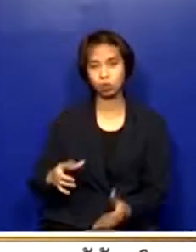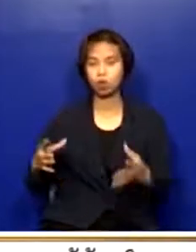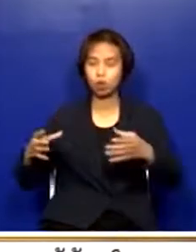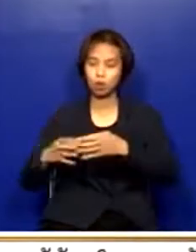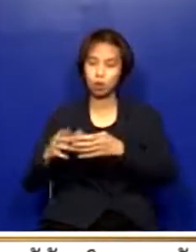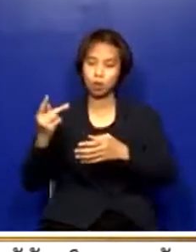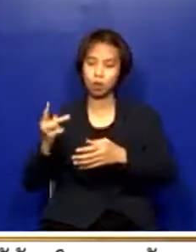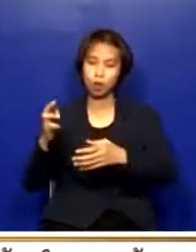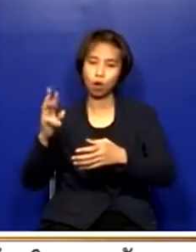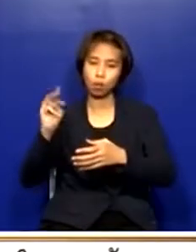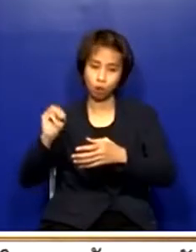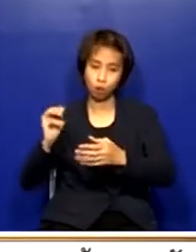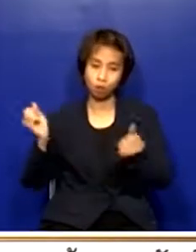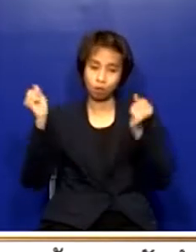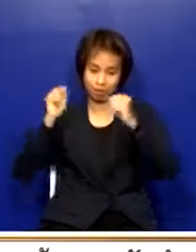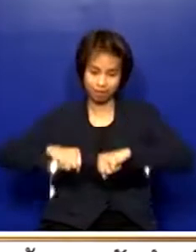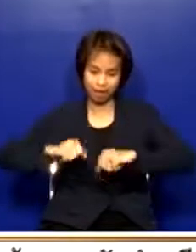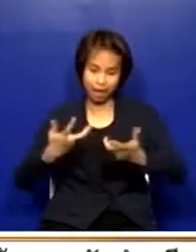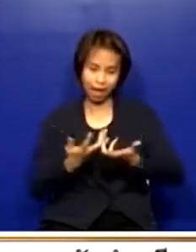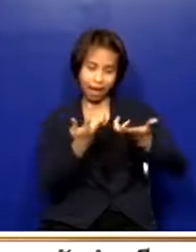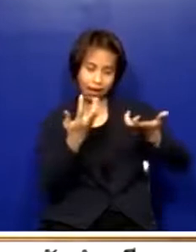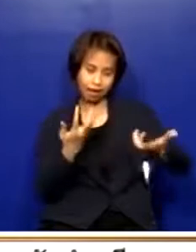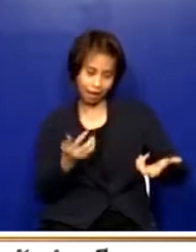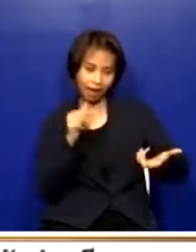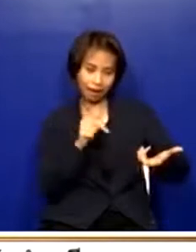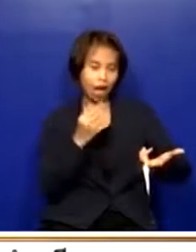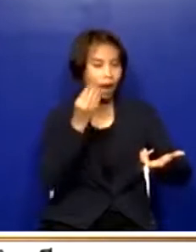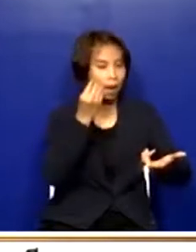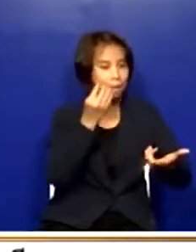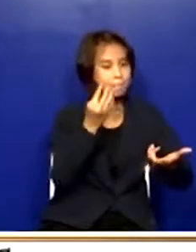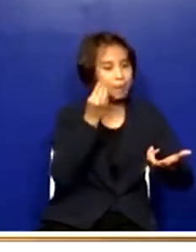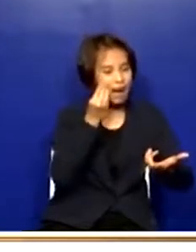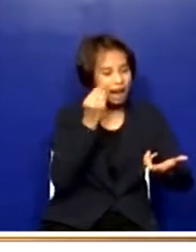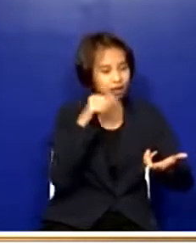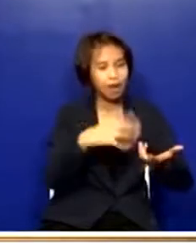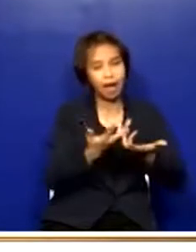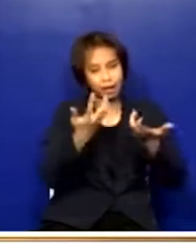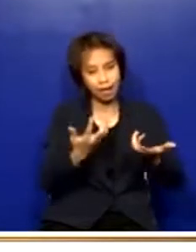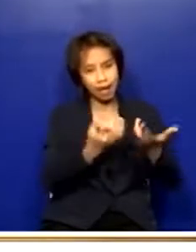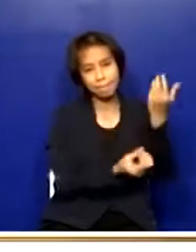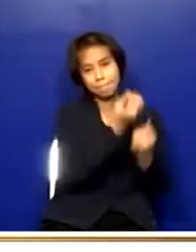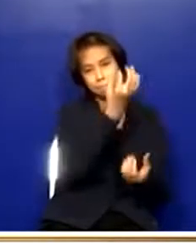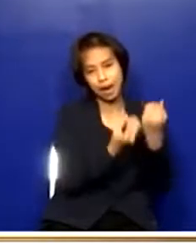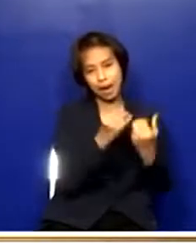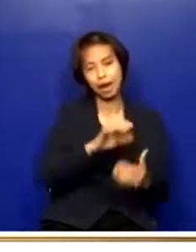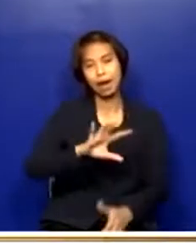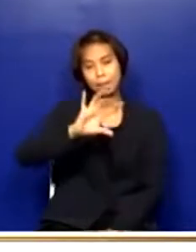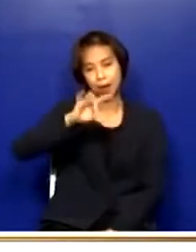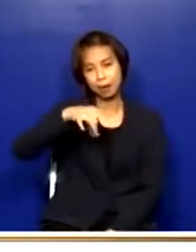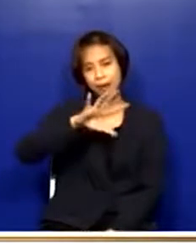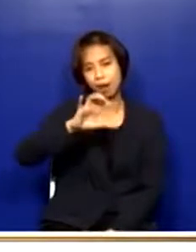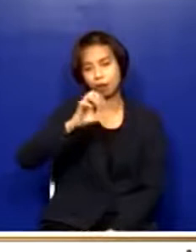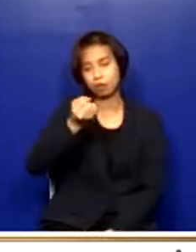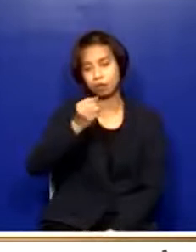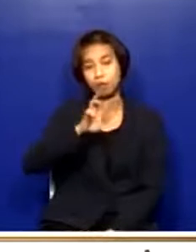ีมะตให้จำแนกพืนที่ป่าไม้ออกมาบ้านโคสูงบ้านดง เป็พื้นที่ 8,516 ไร้